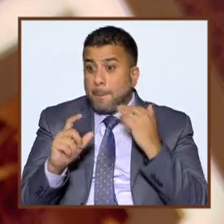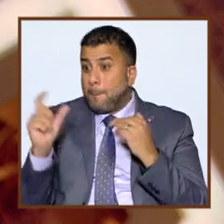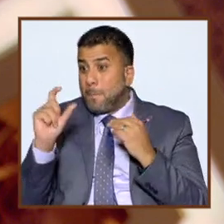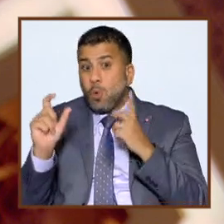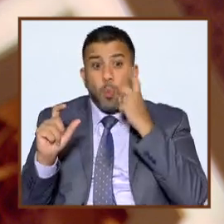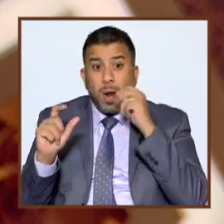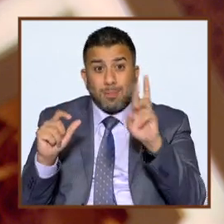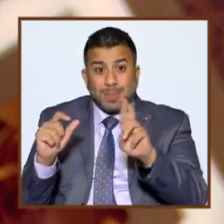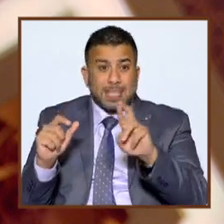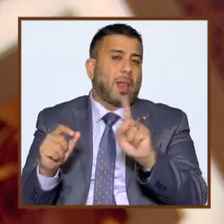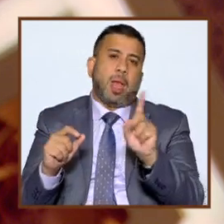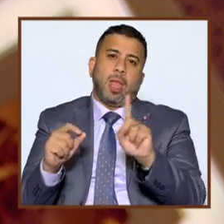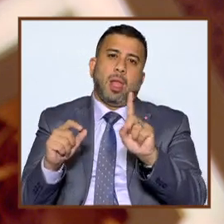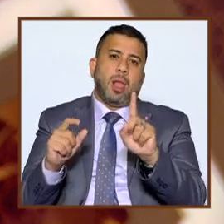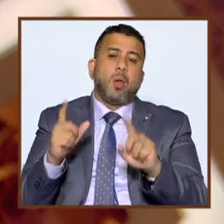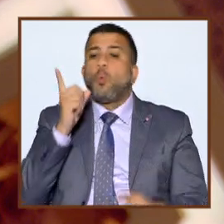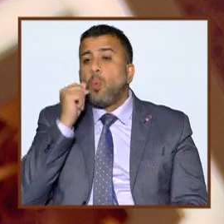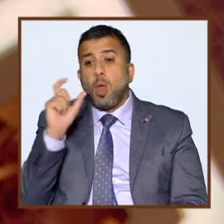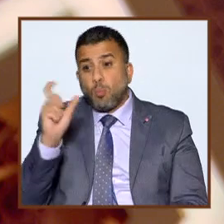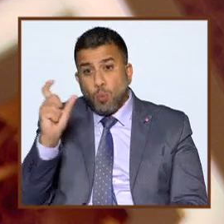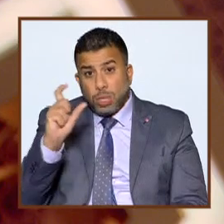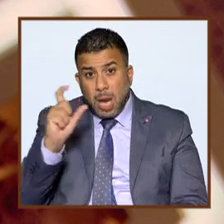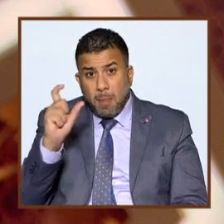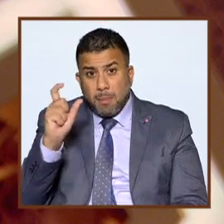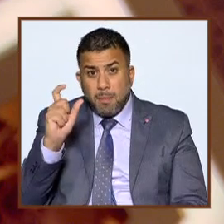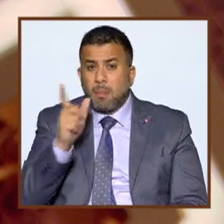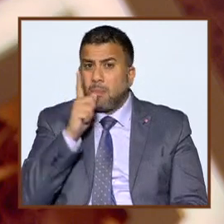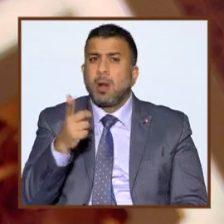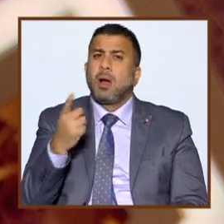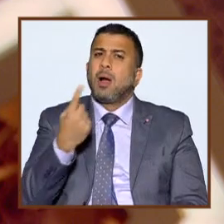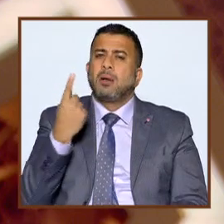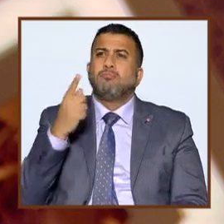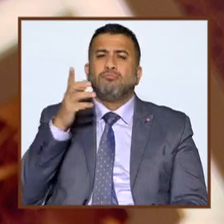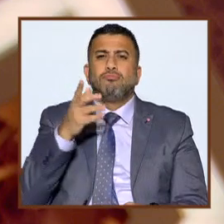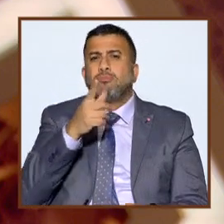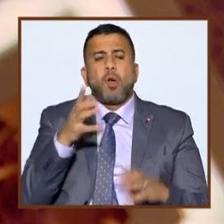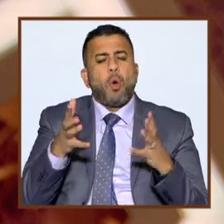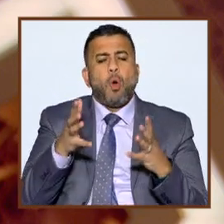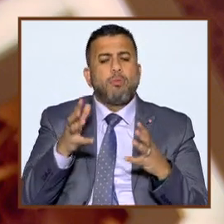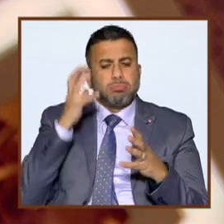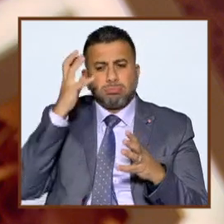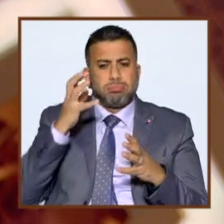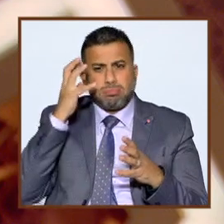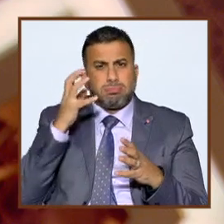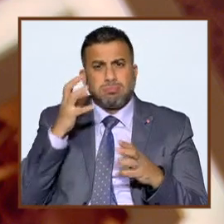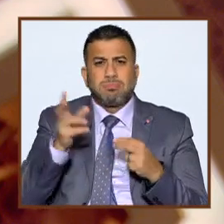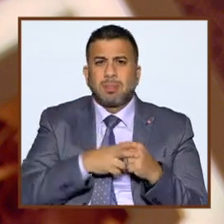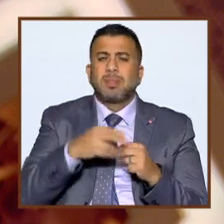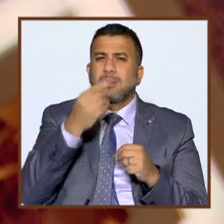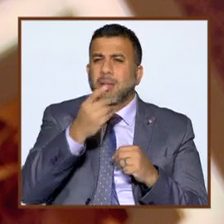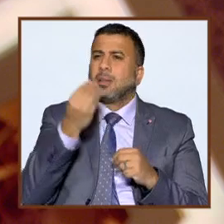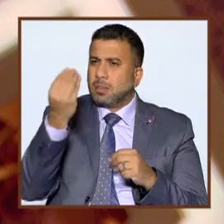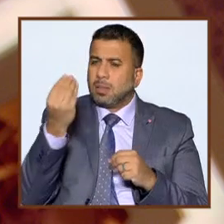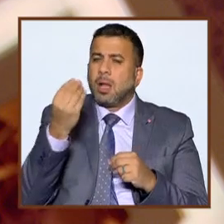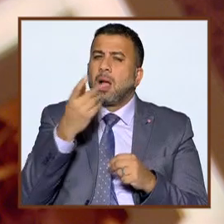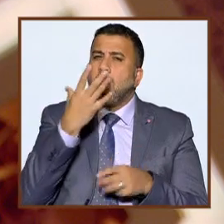فلذلك أنتم طمئنوا، لأن الولد هذا الآن يعيش خوف ويعيش عقدة مسألة الرفض الكامل، فطمئنوا